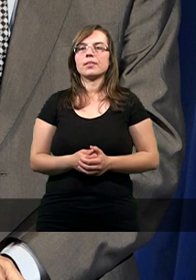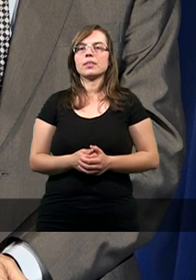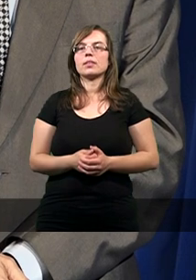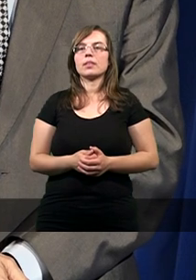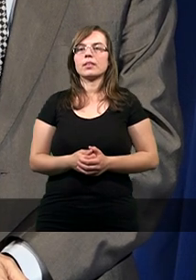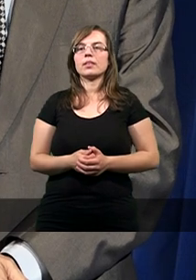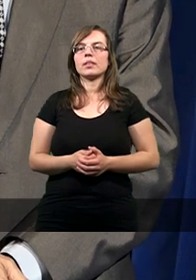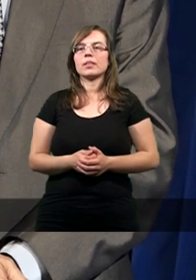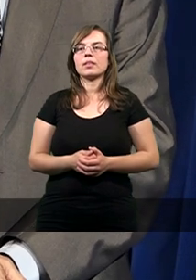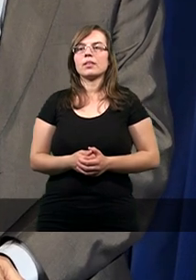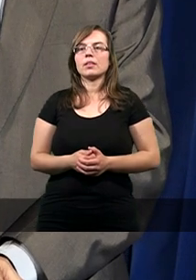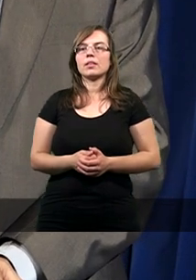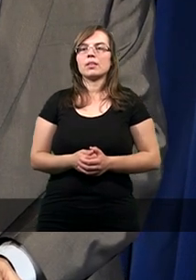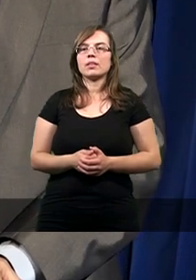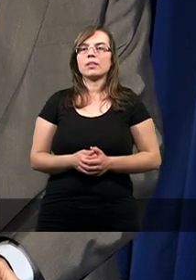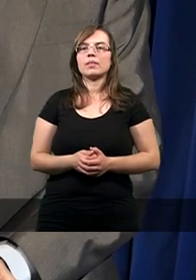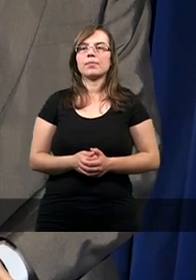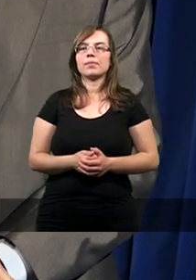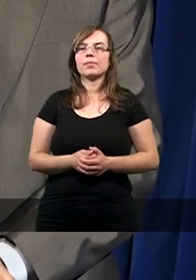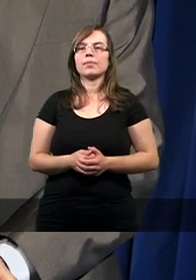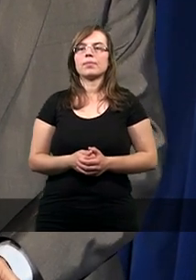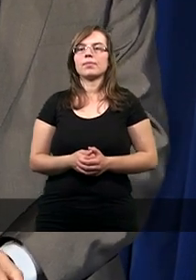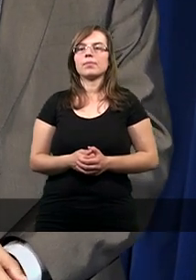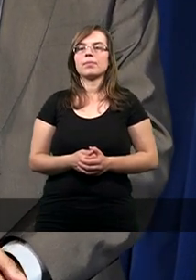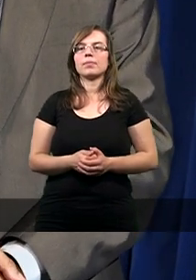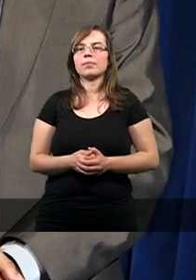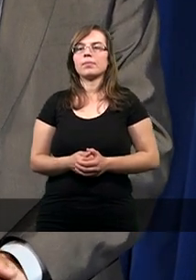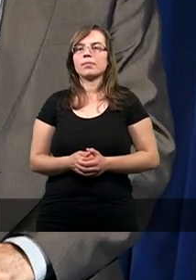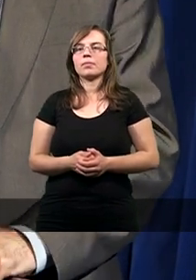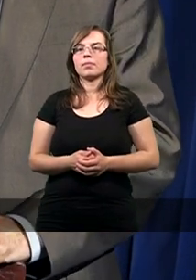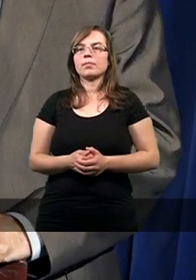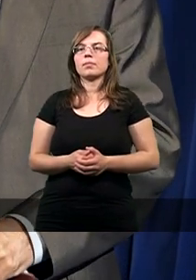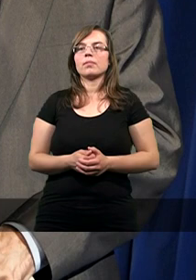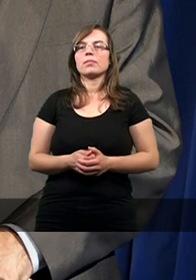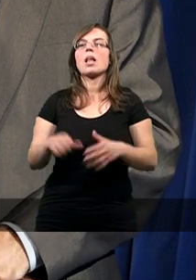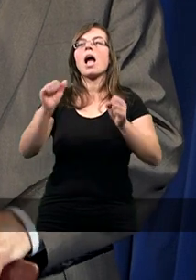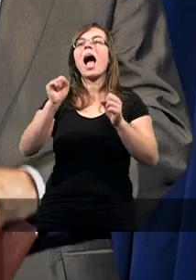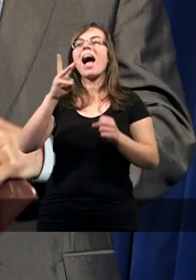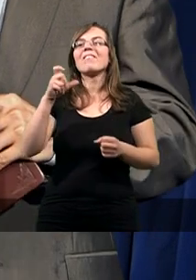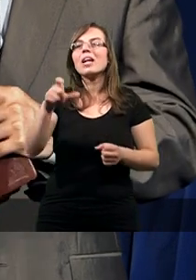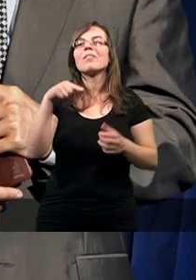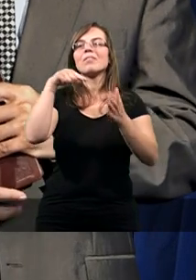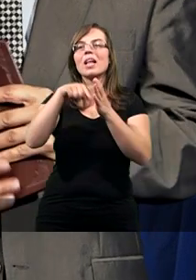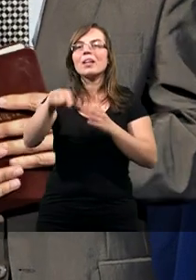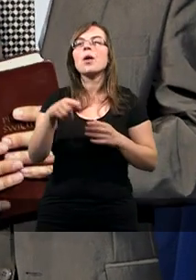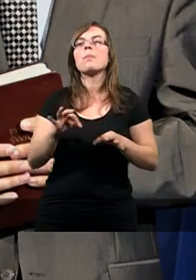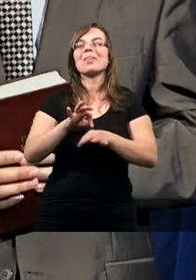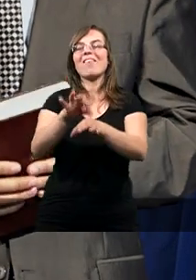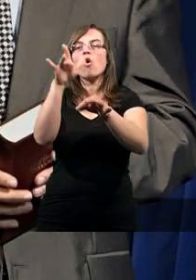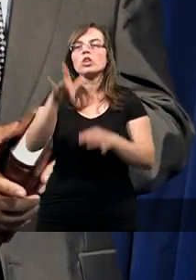church. And come back in 2 weeks and tell me what type of a pastor, and then I'll know someone to recommend. A więc wtedy